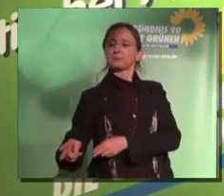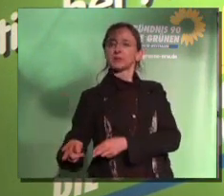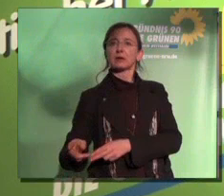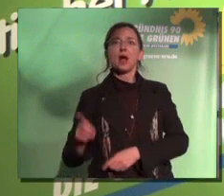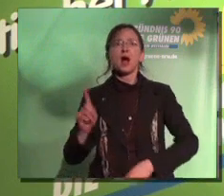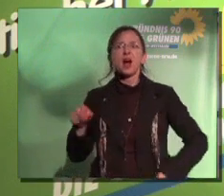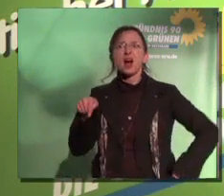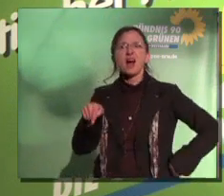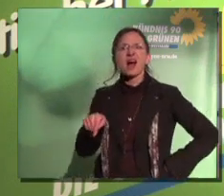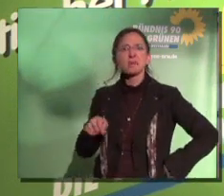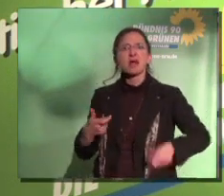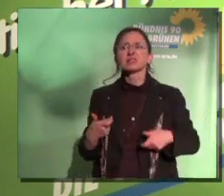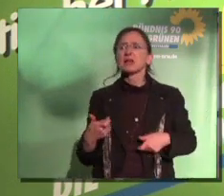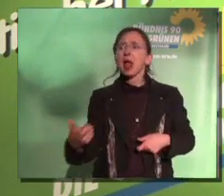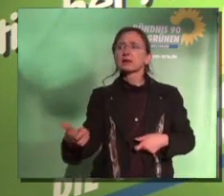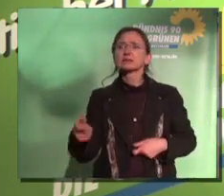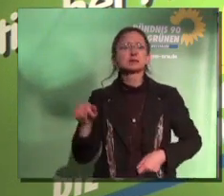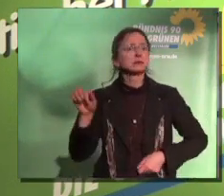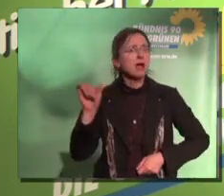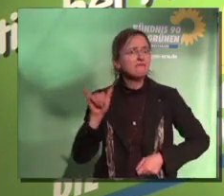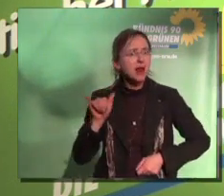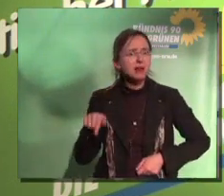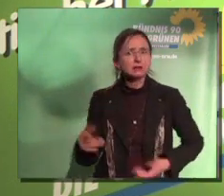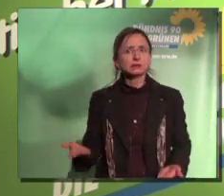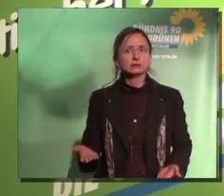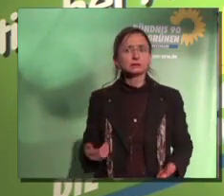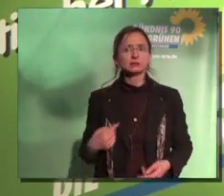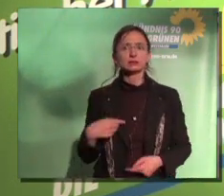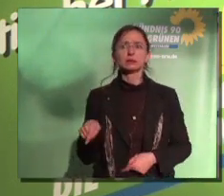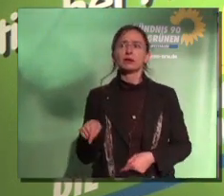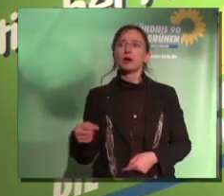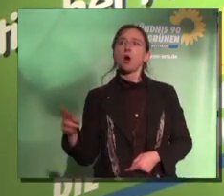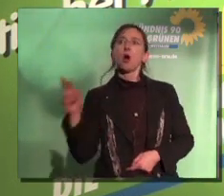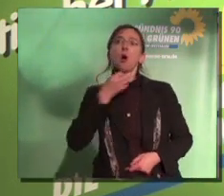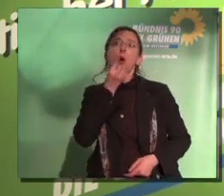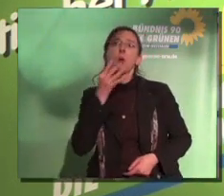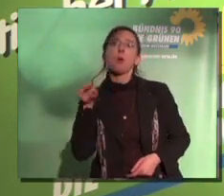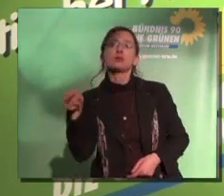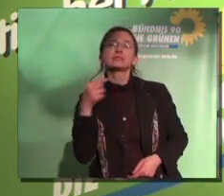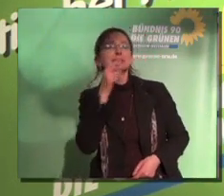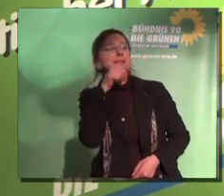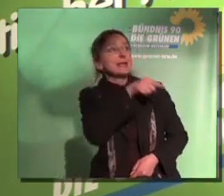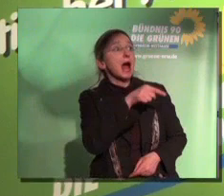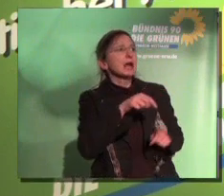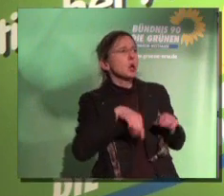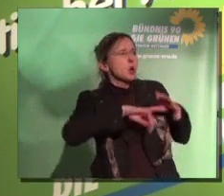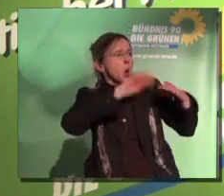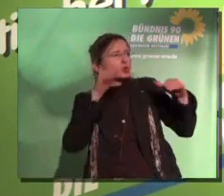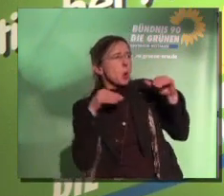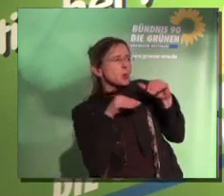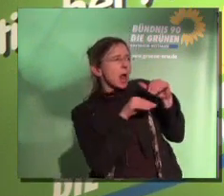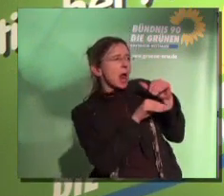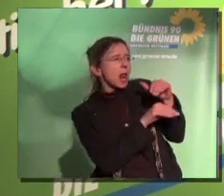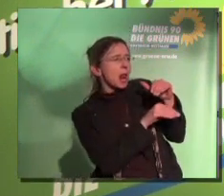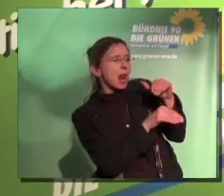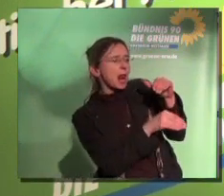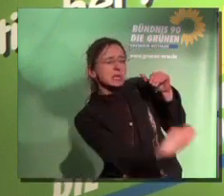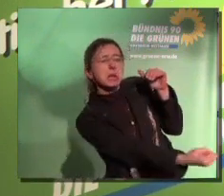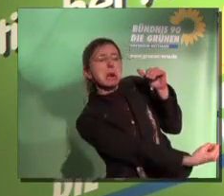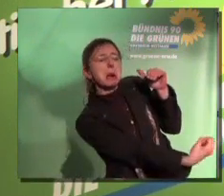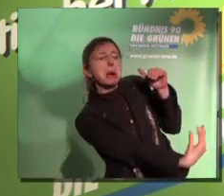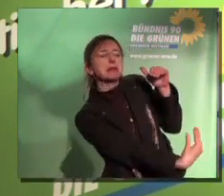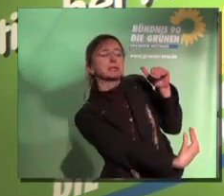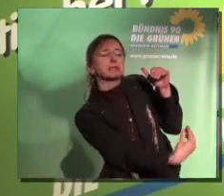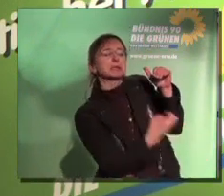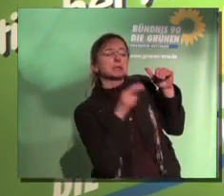Rösler hat nämlich auch gesagt, für die FDP sieht er das Licht am Ende des Tunnels. So, und da hat er gleichzeitig hinzugefügt,